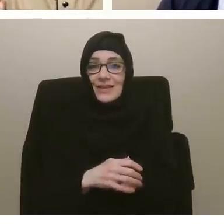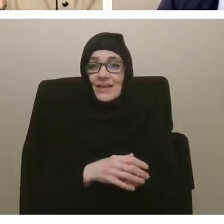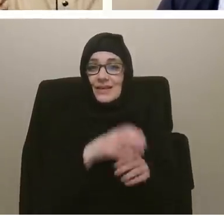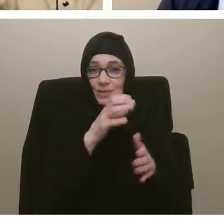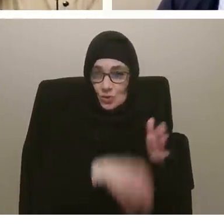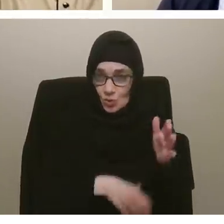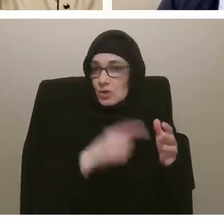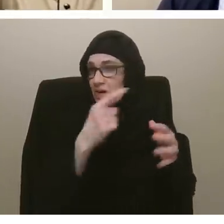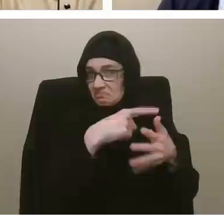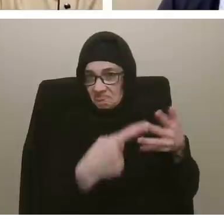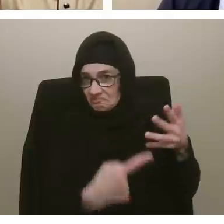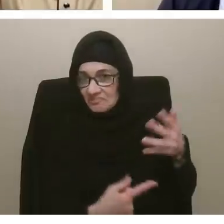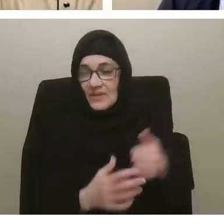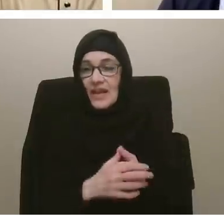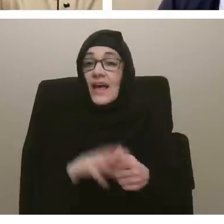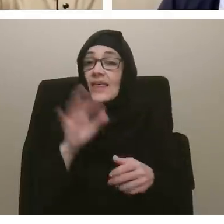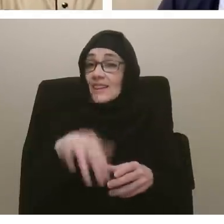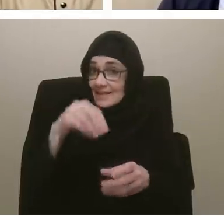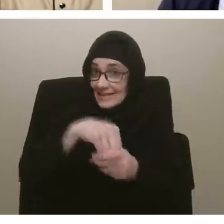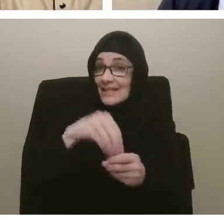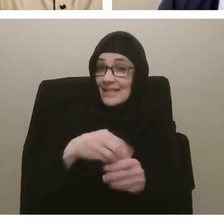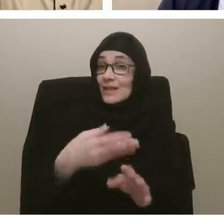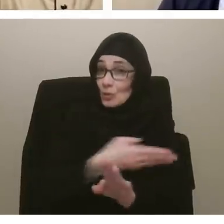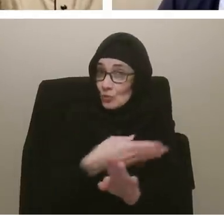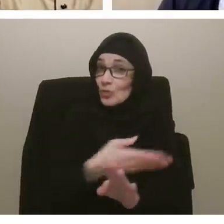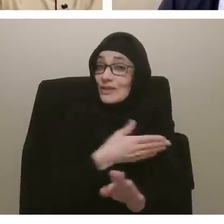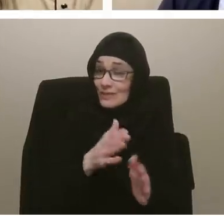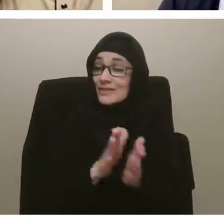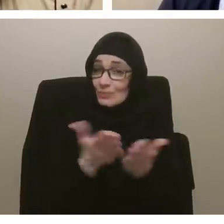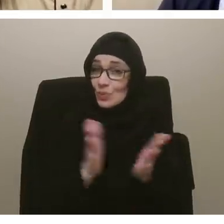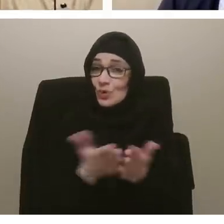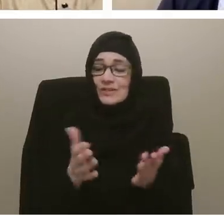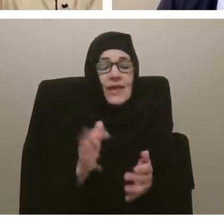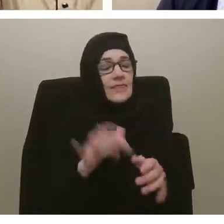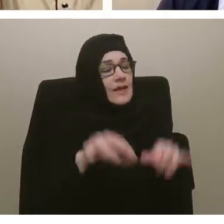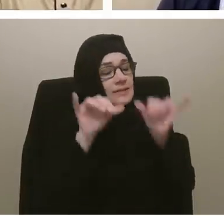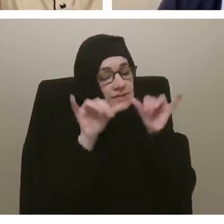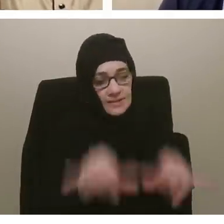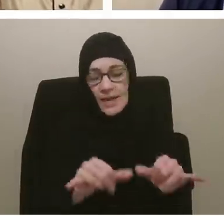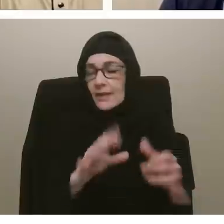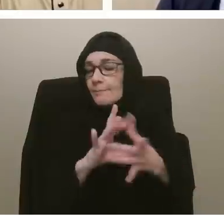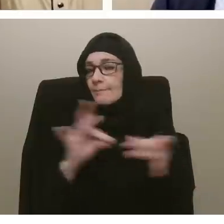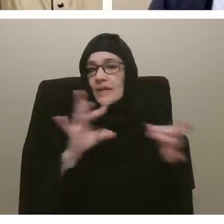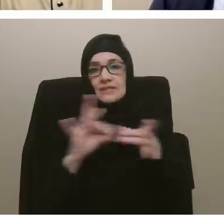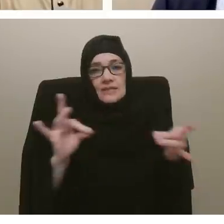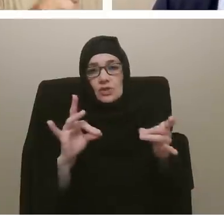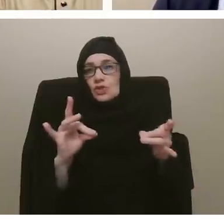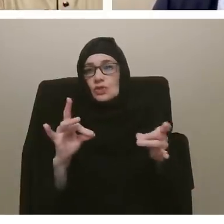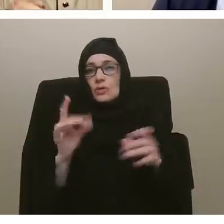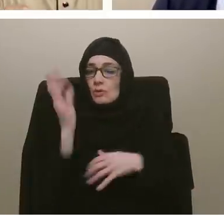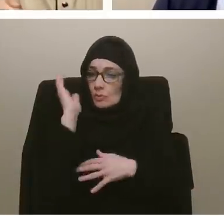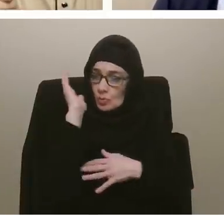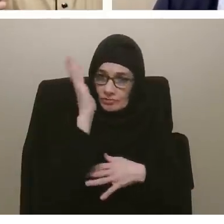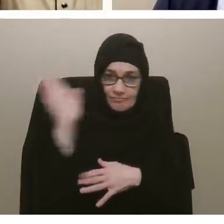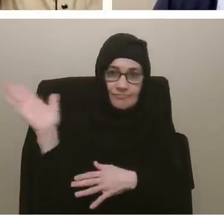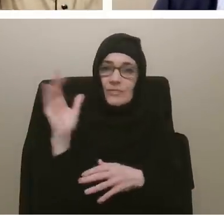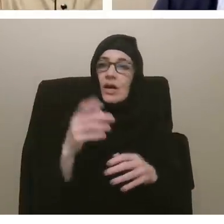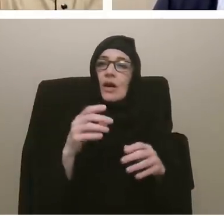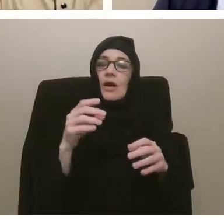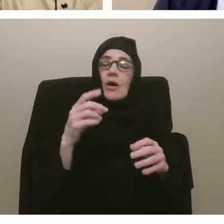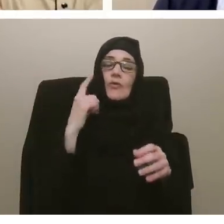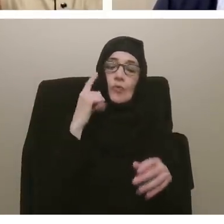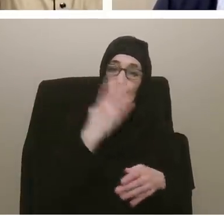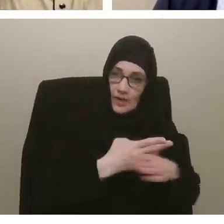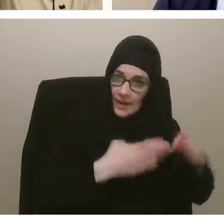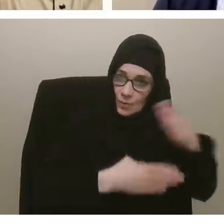الْأَعْلَى. This is in the previous books. This same message has been embedded in the words of Abraham and Moses, peace be upon them. Peace